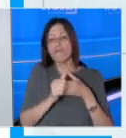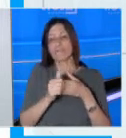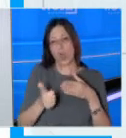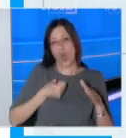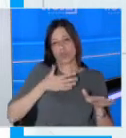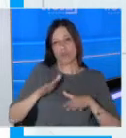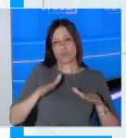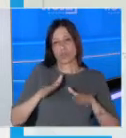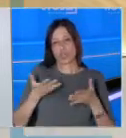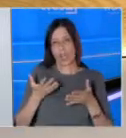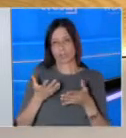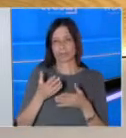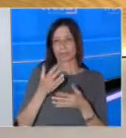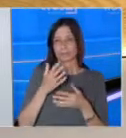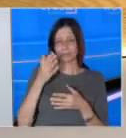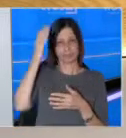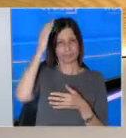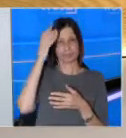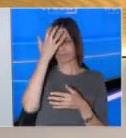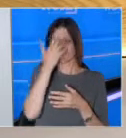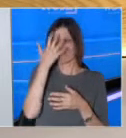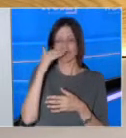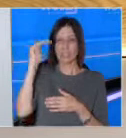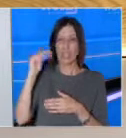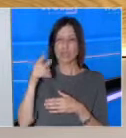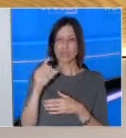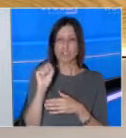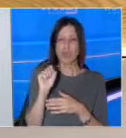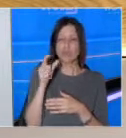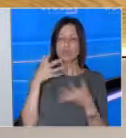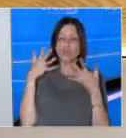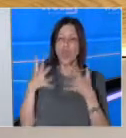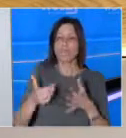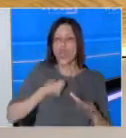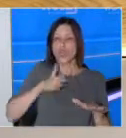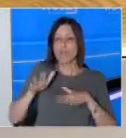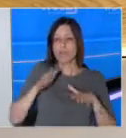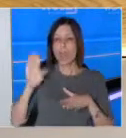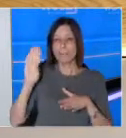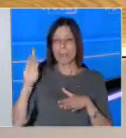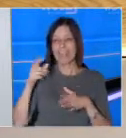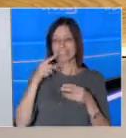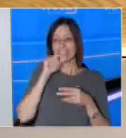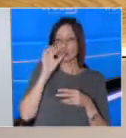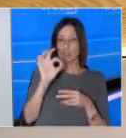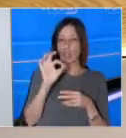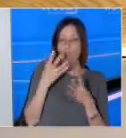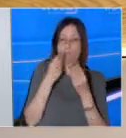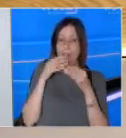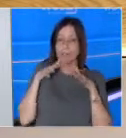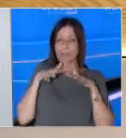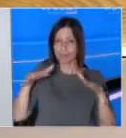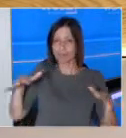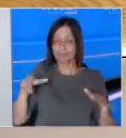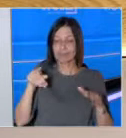ממשלה. בצלאל סמוטריץ', כן? שימו לב איך הוא תוקף את נתניהו, ראש הממשלה. הציוץ הזה של סמוטריץ' עורר הרבה דים